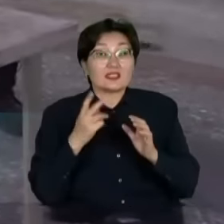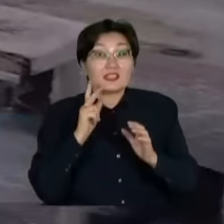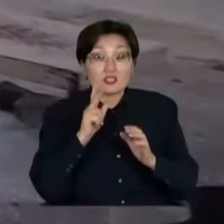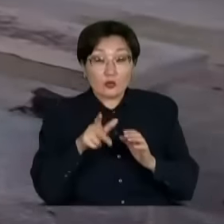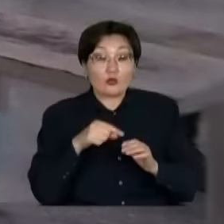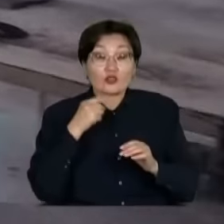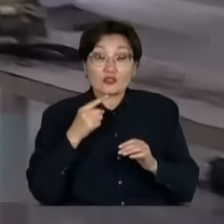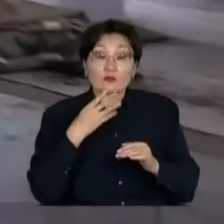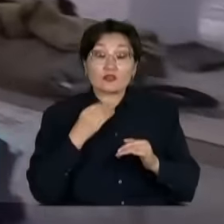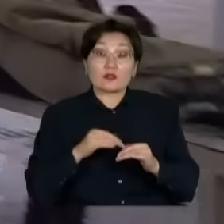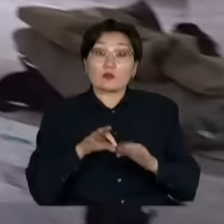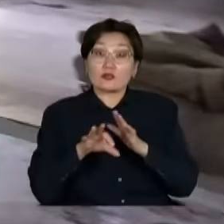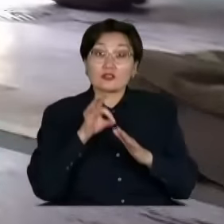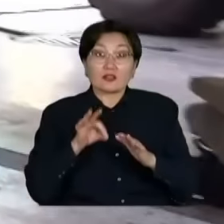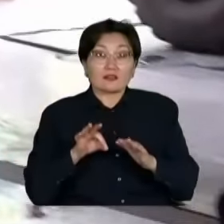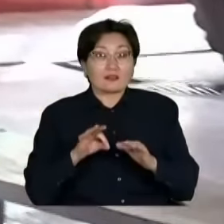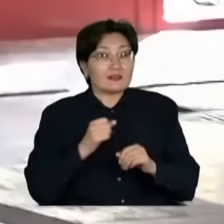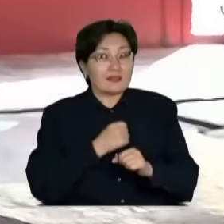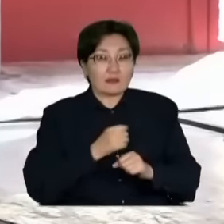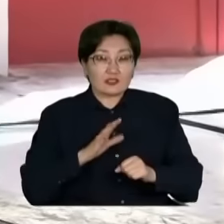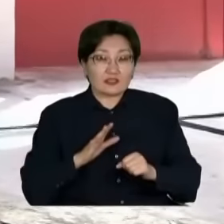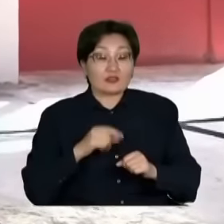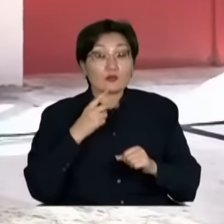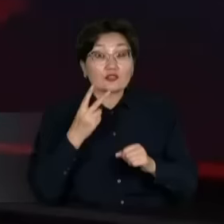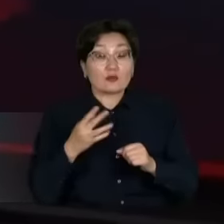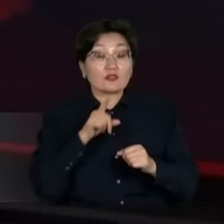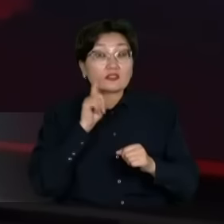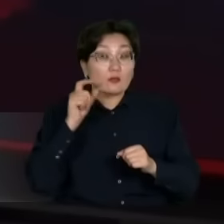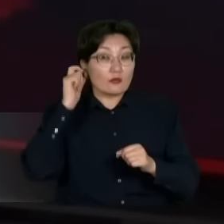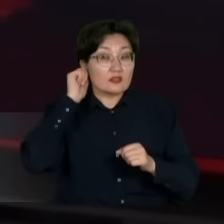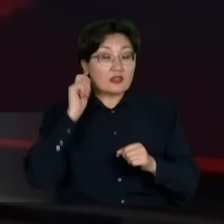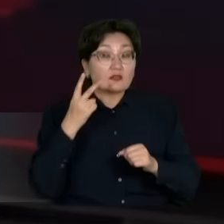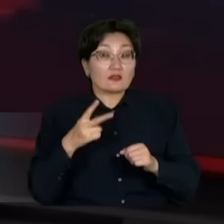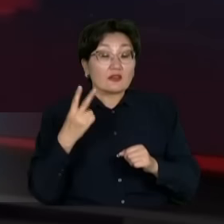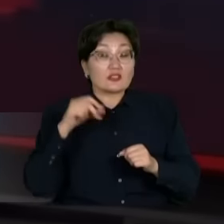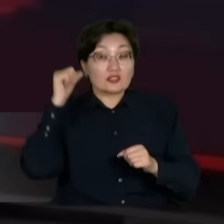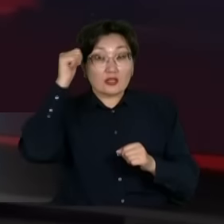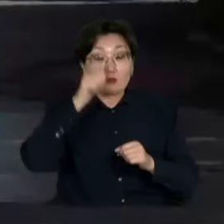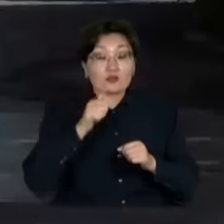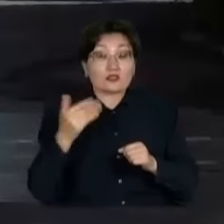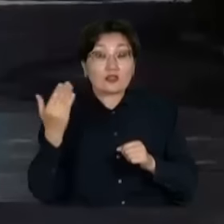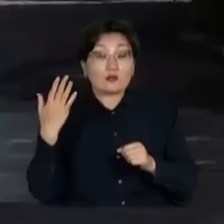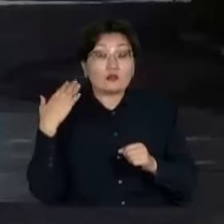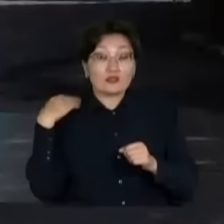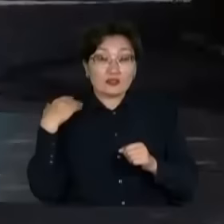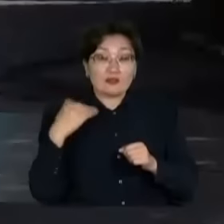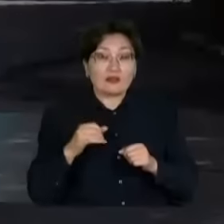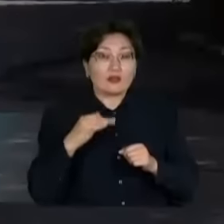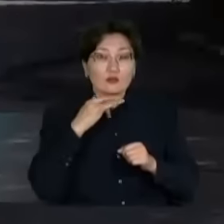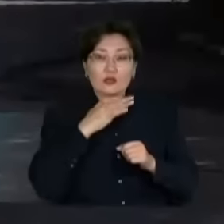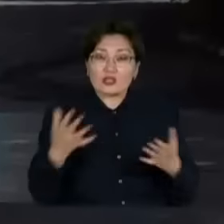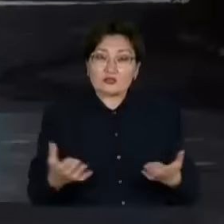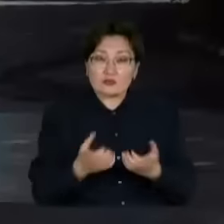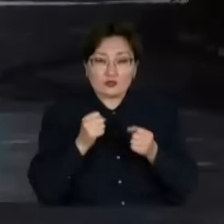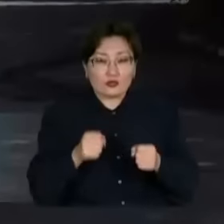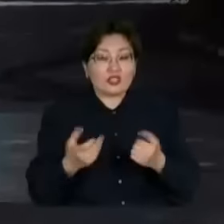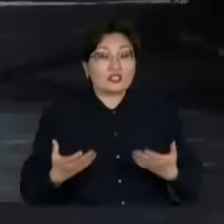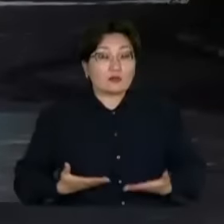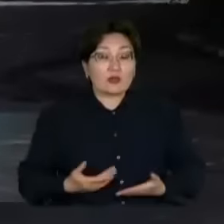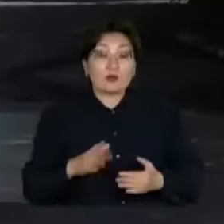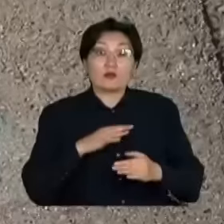признаётся о своём выборе ни разу не пожалел несмотря на молодой возраст 22 года за плечами у Алишера немало спасённых жизней